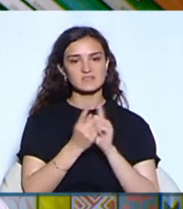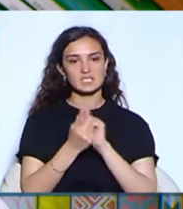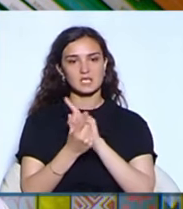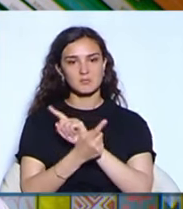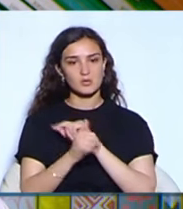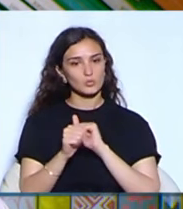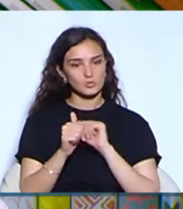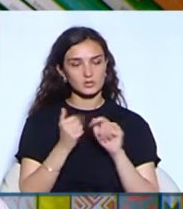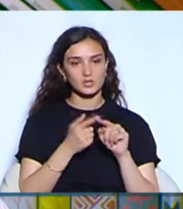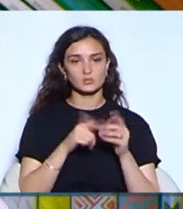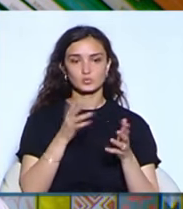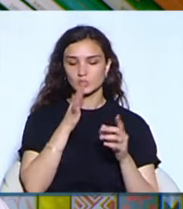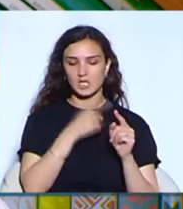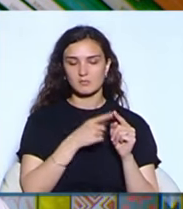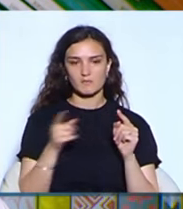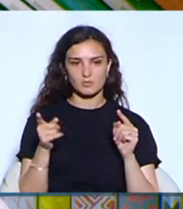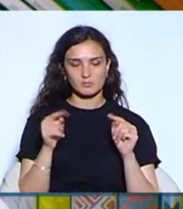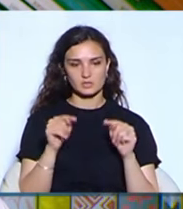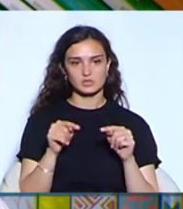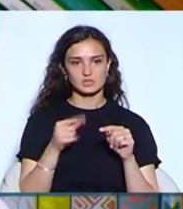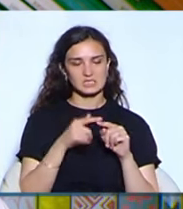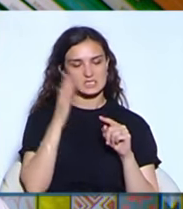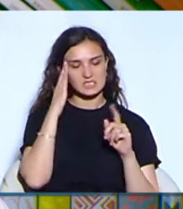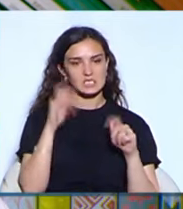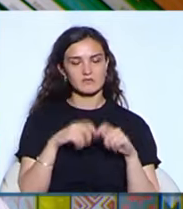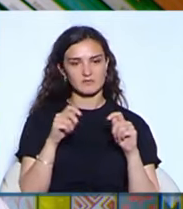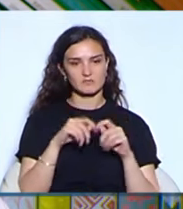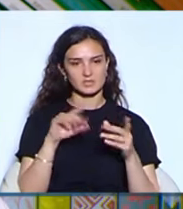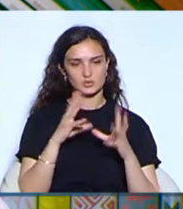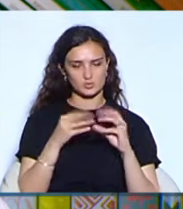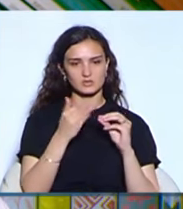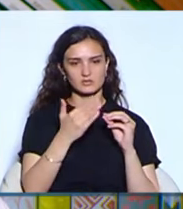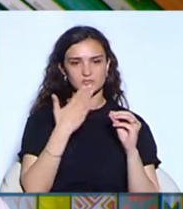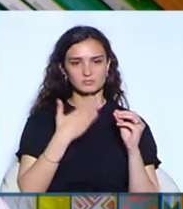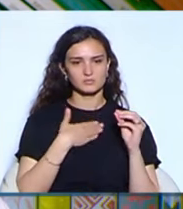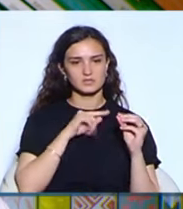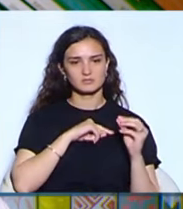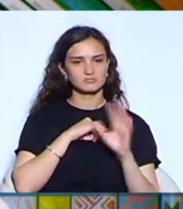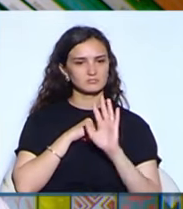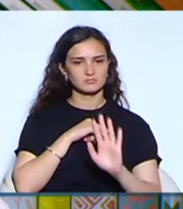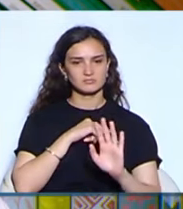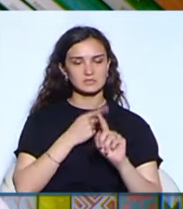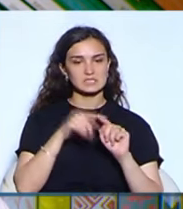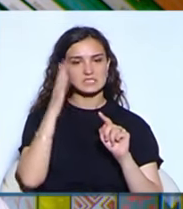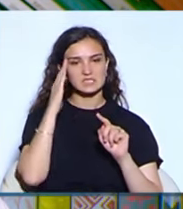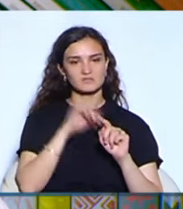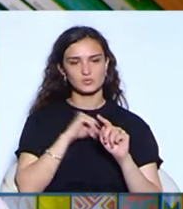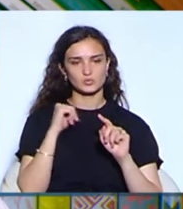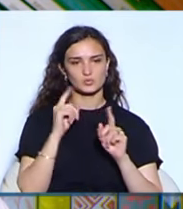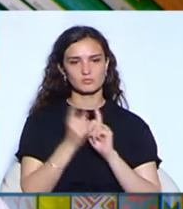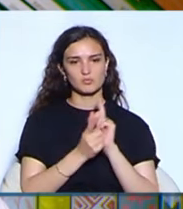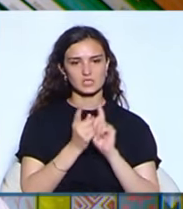აღმოვაჩენთ, რომ დროთა განმავლობაში, იმიტომ რომ ძილის დარღვევებს საერთოდ ეს ახასიათებს, რომ დროთა განმავლობაში ძილი